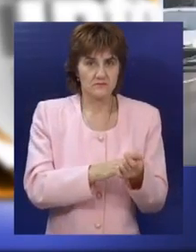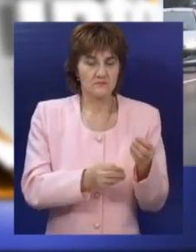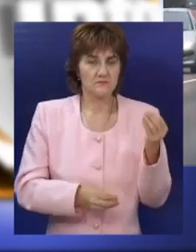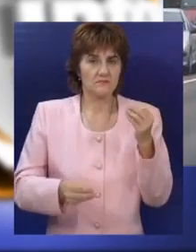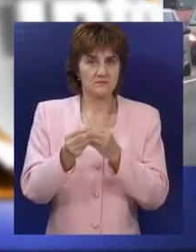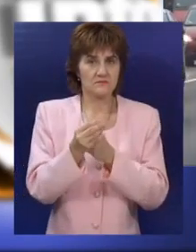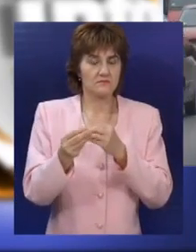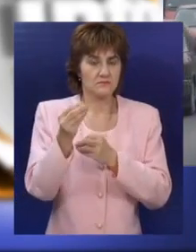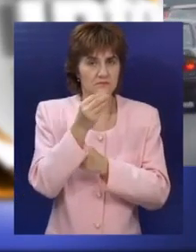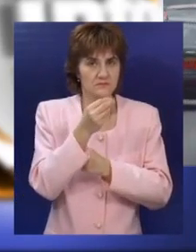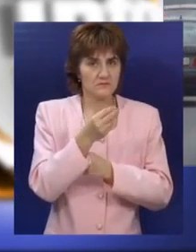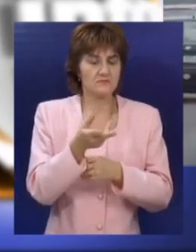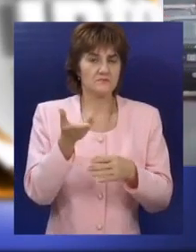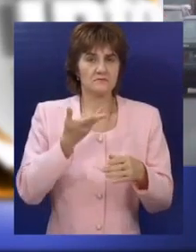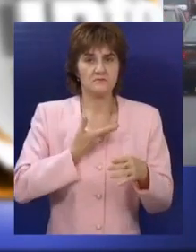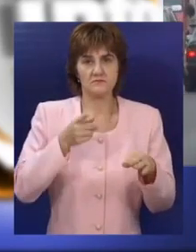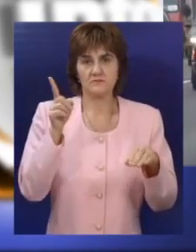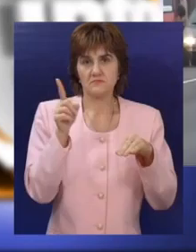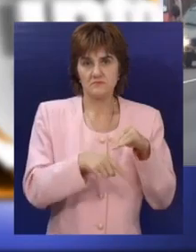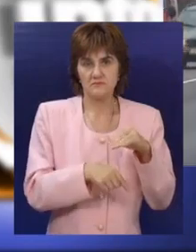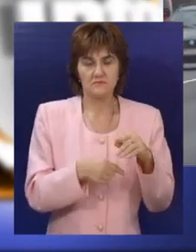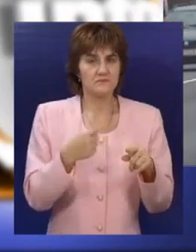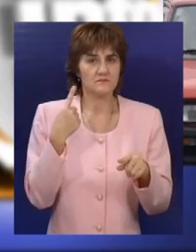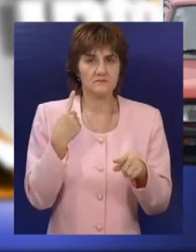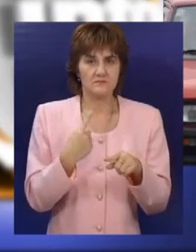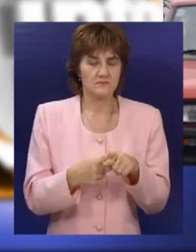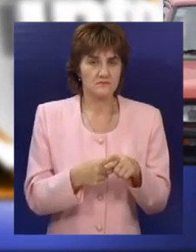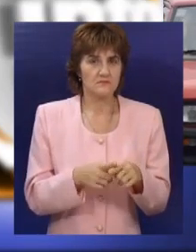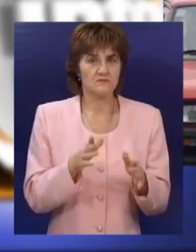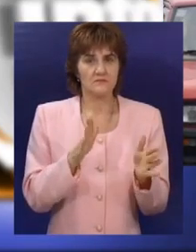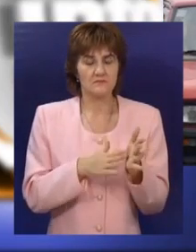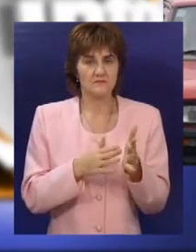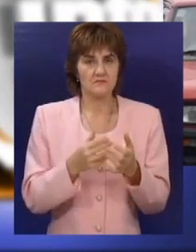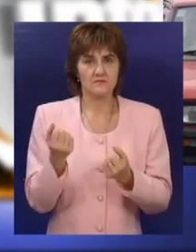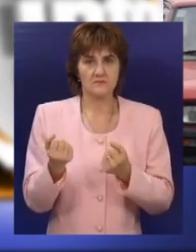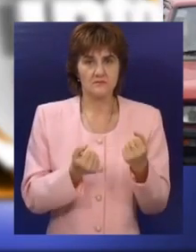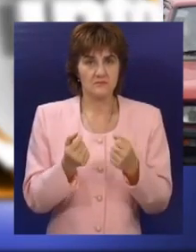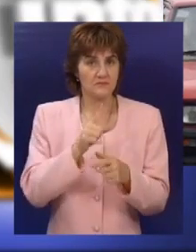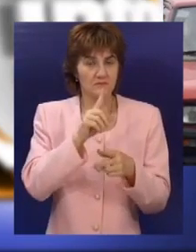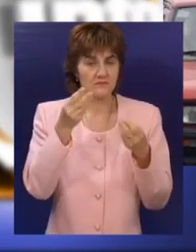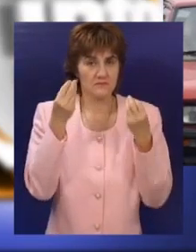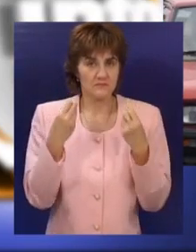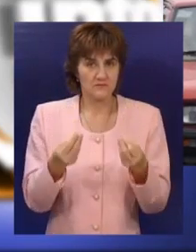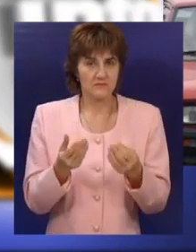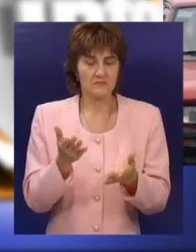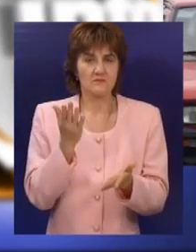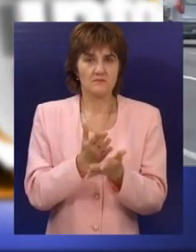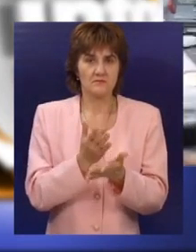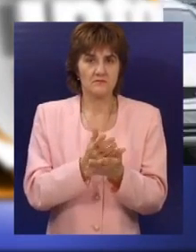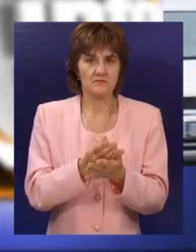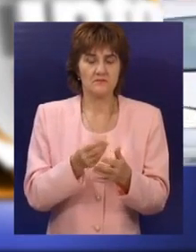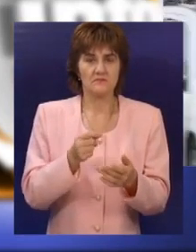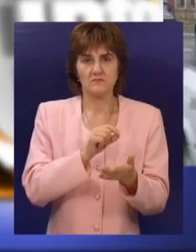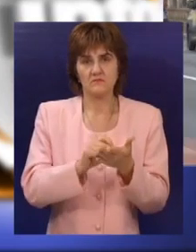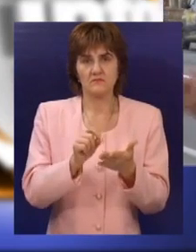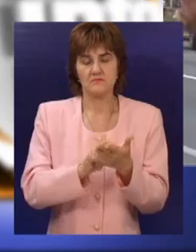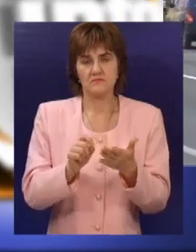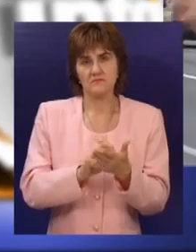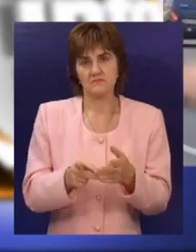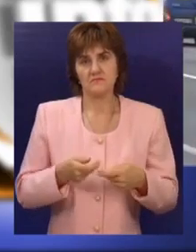pojačano vršiti kontrolu tehničke ispravnosti vozila i ukoliko automobili nisu tehnički ispravni, sledi